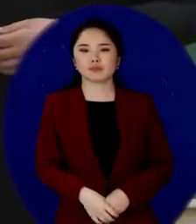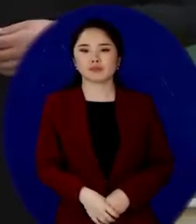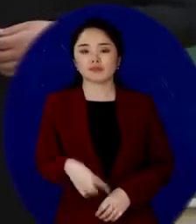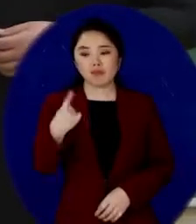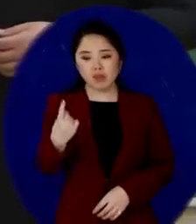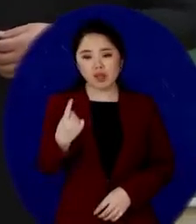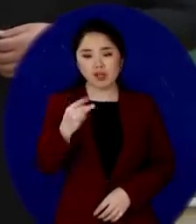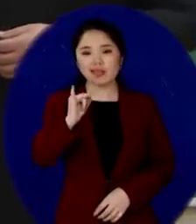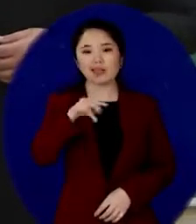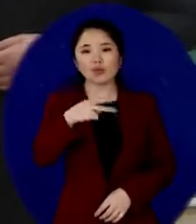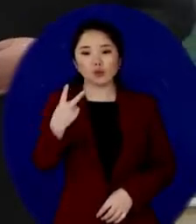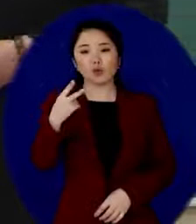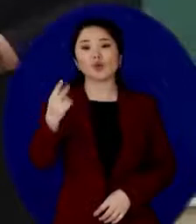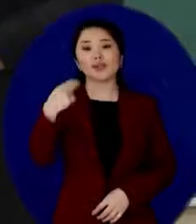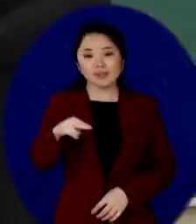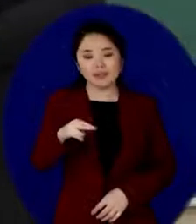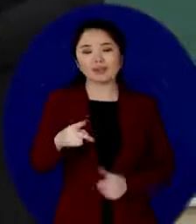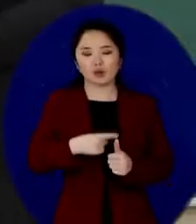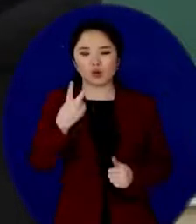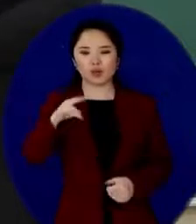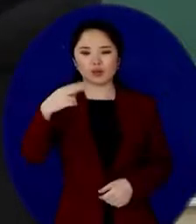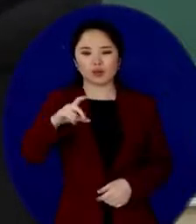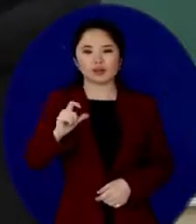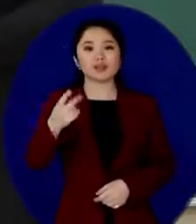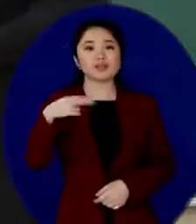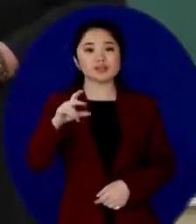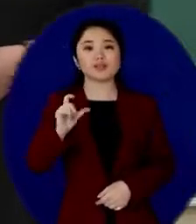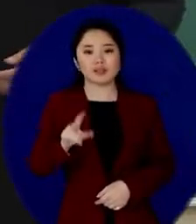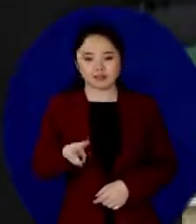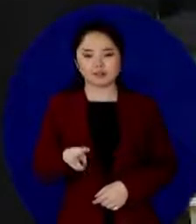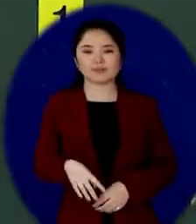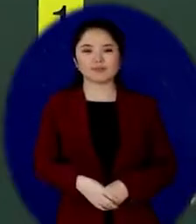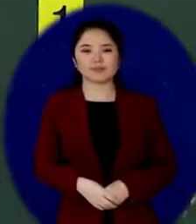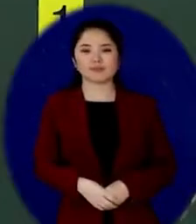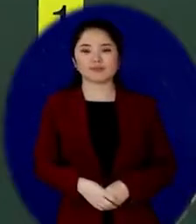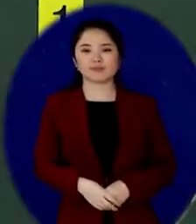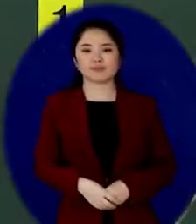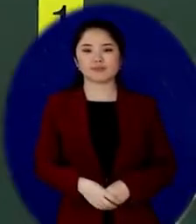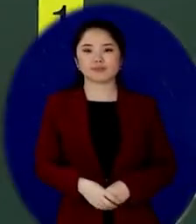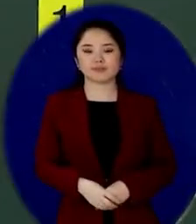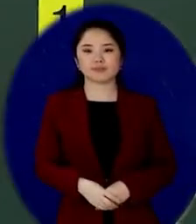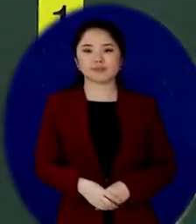Нэг илүү гарч үлдсэн учраас үлдэгдэл байх нэ.